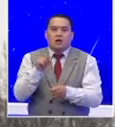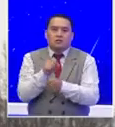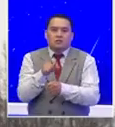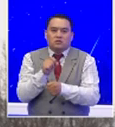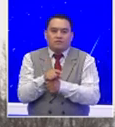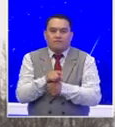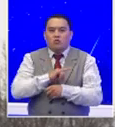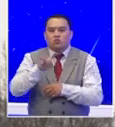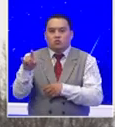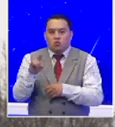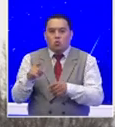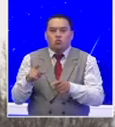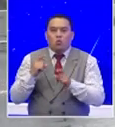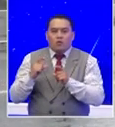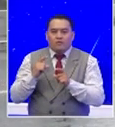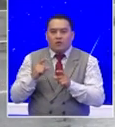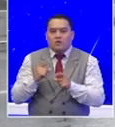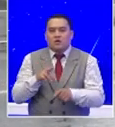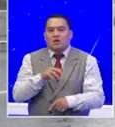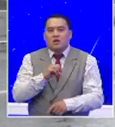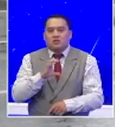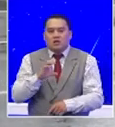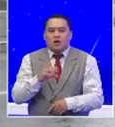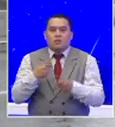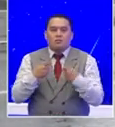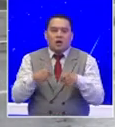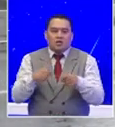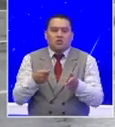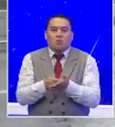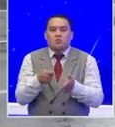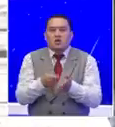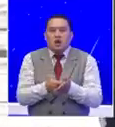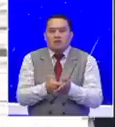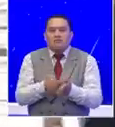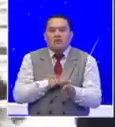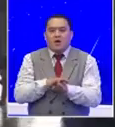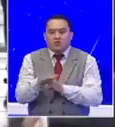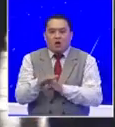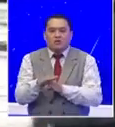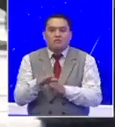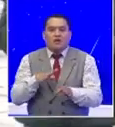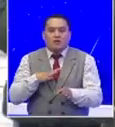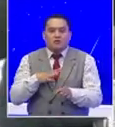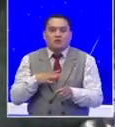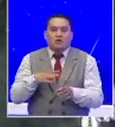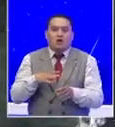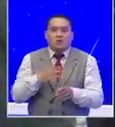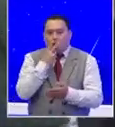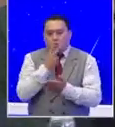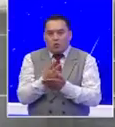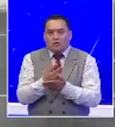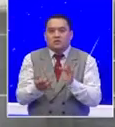от коммерческой загрузки воздушных судов на каждом маршруте. Рейсы и продажа билетов будут осуществляться в соответствии